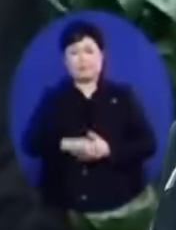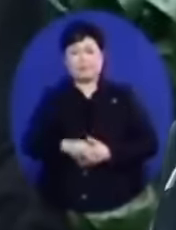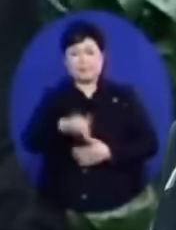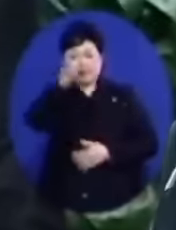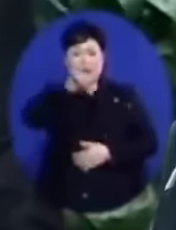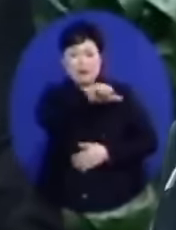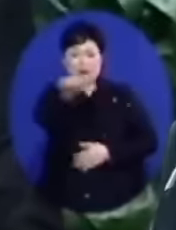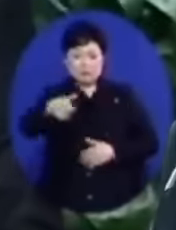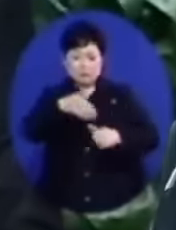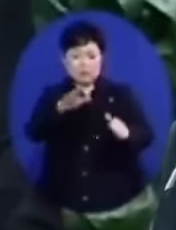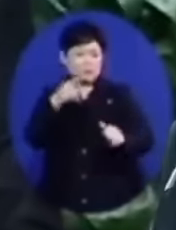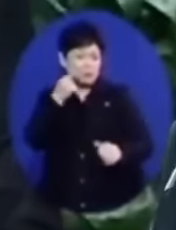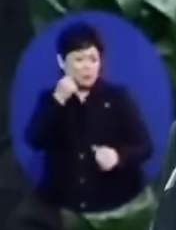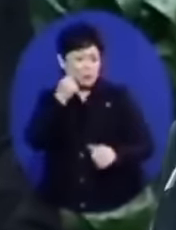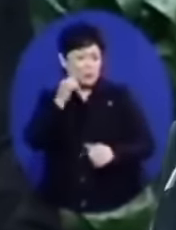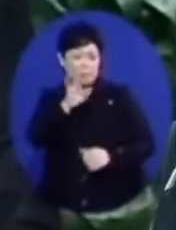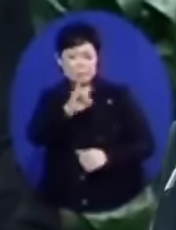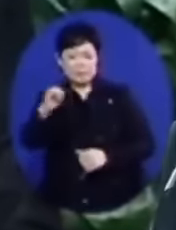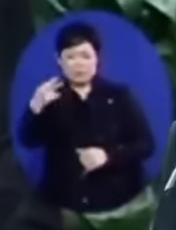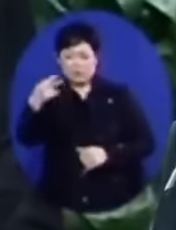아시아로 못 가니 비두니아에 가야 되겠다.